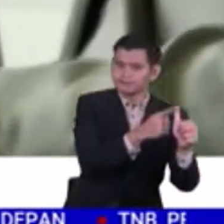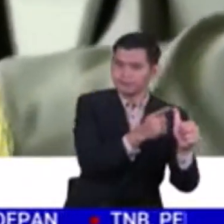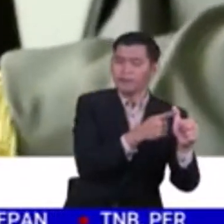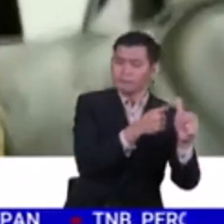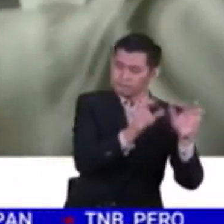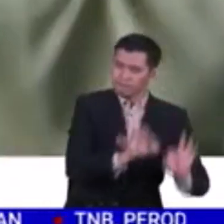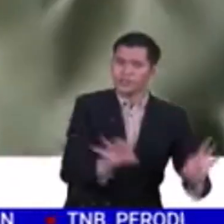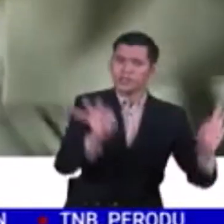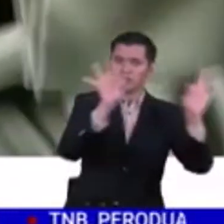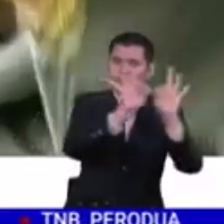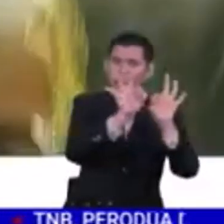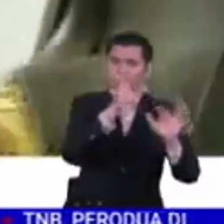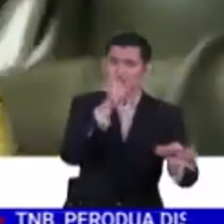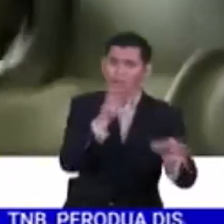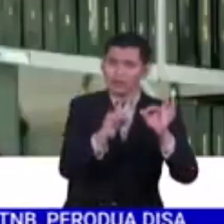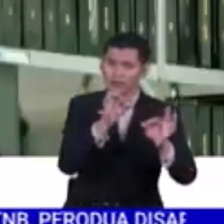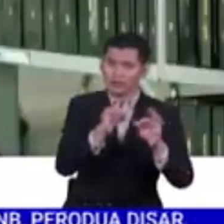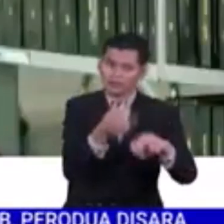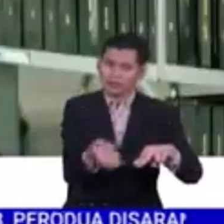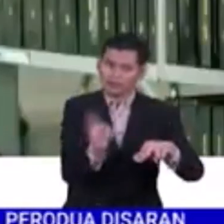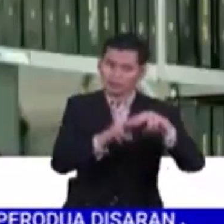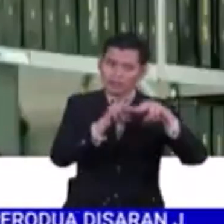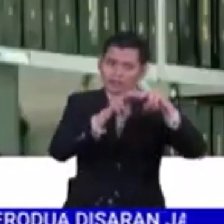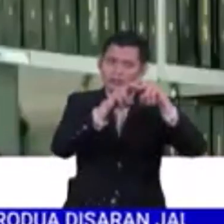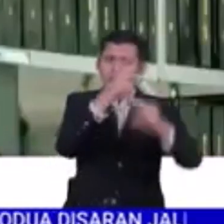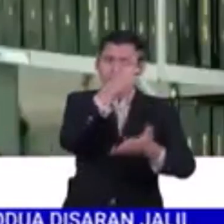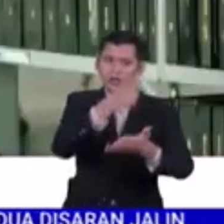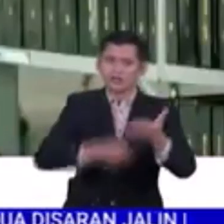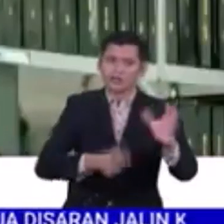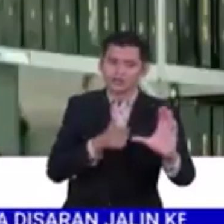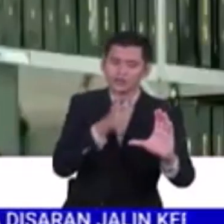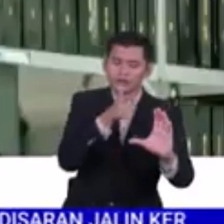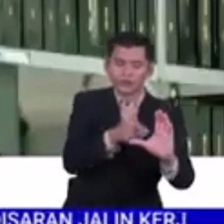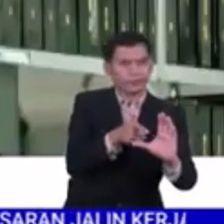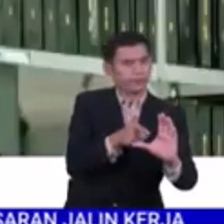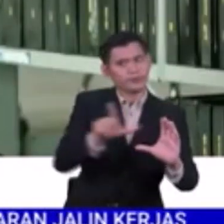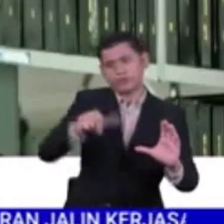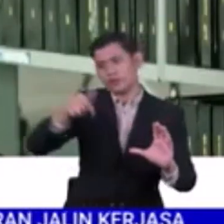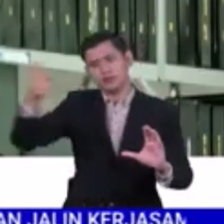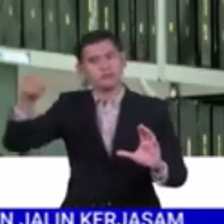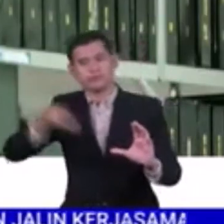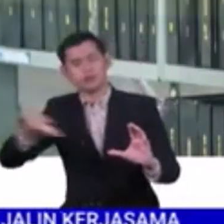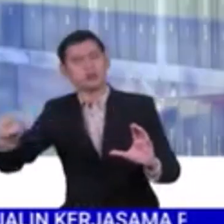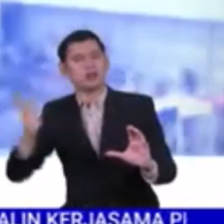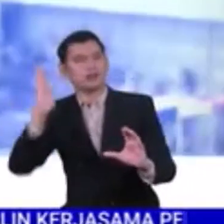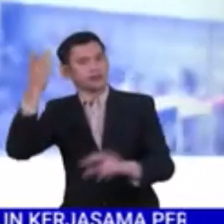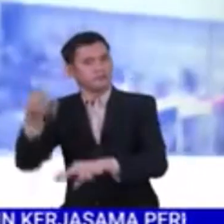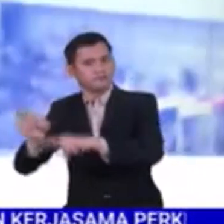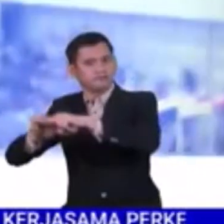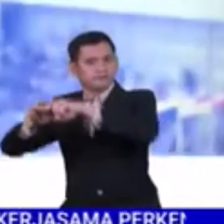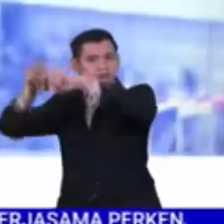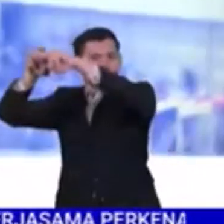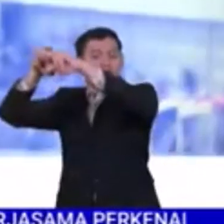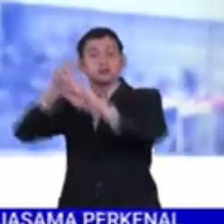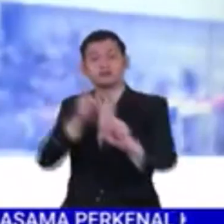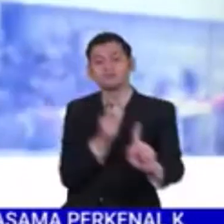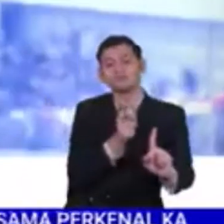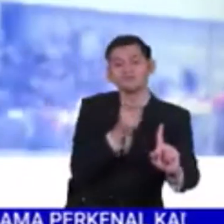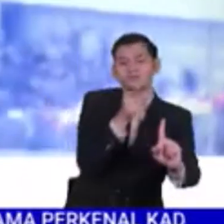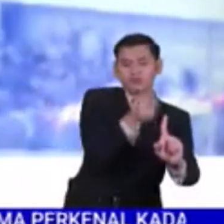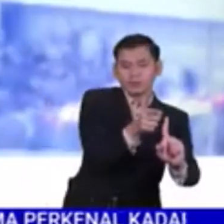penting kerana jika kenaikan yang mendadak dalam harga petrol, yang lain-lain juga akan mengikut. Ya.